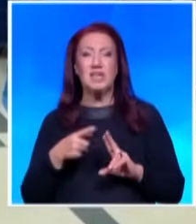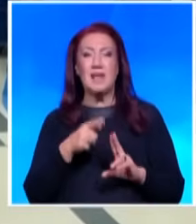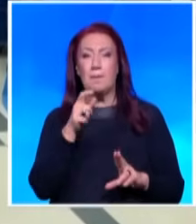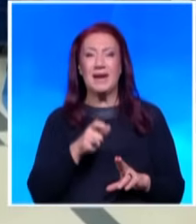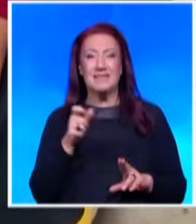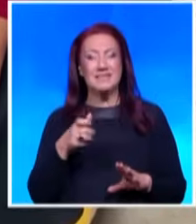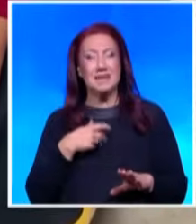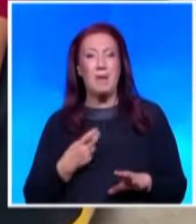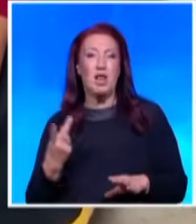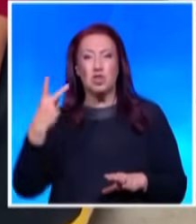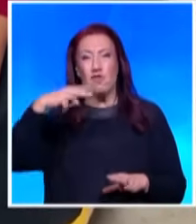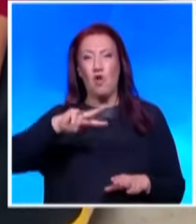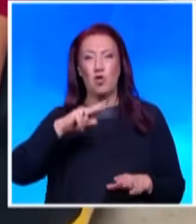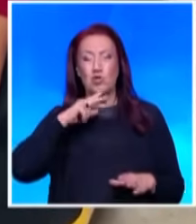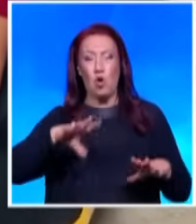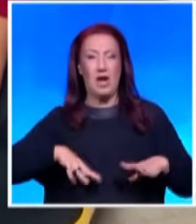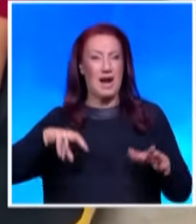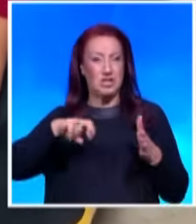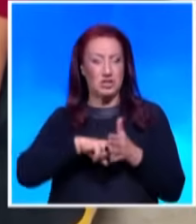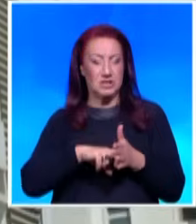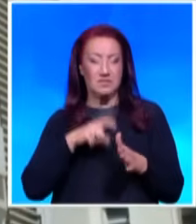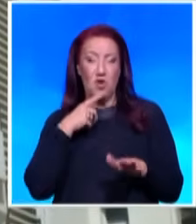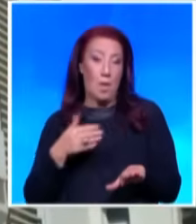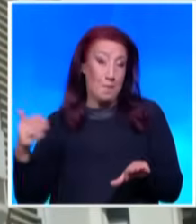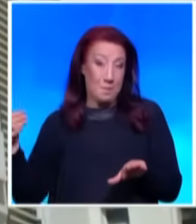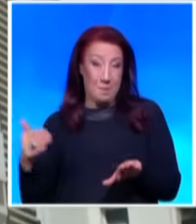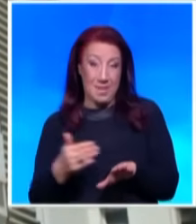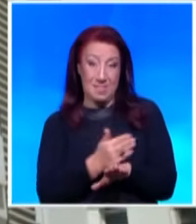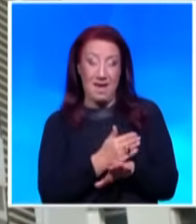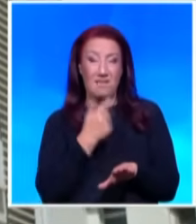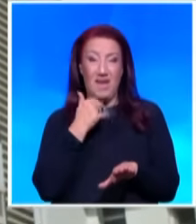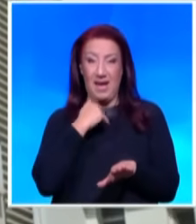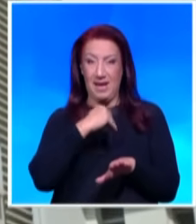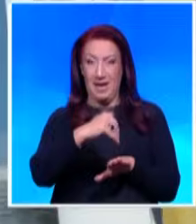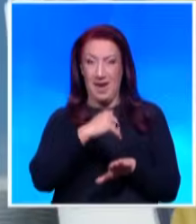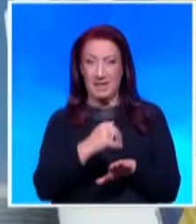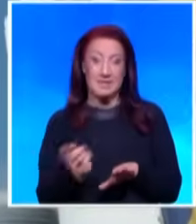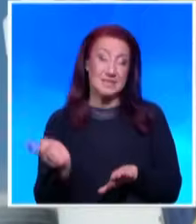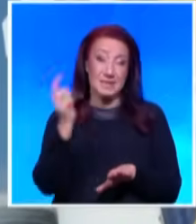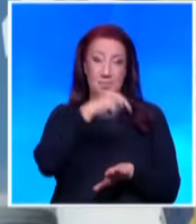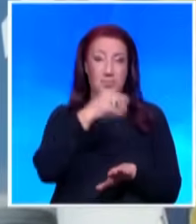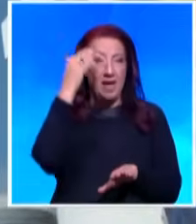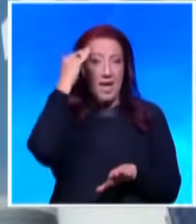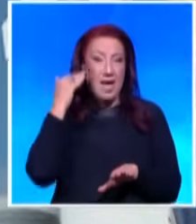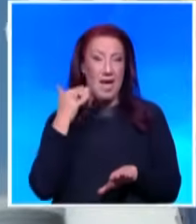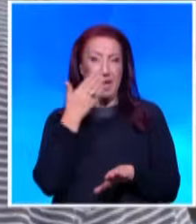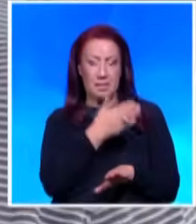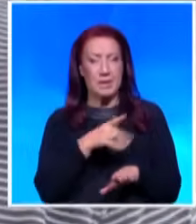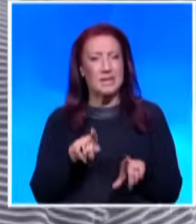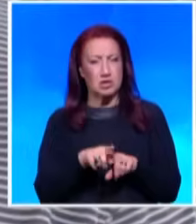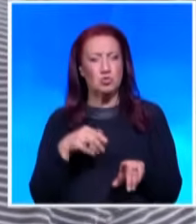Газа през граничния пункт Рафа. Евакуираните ранени палестинци вече са настанени в египетски